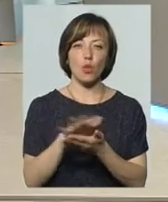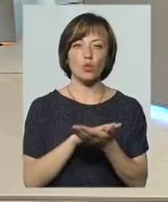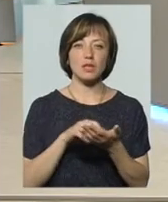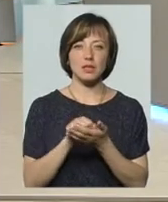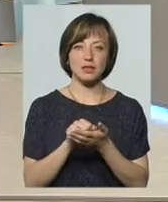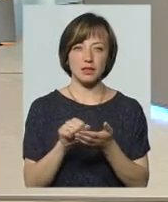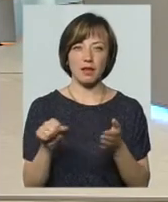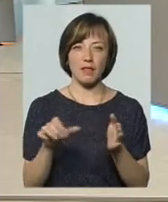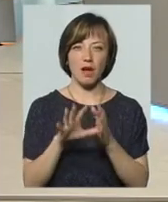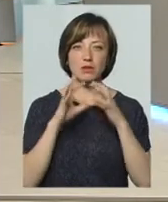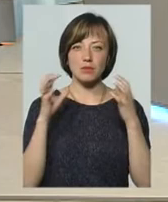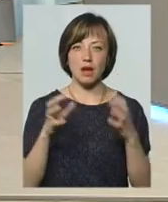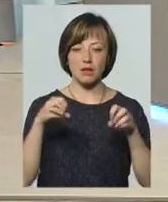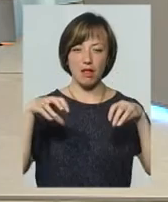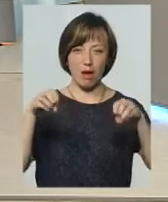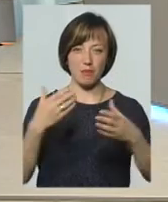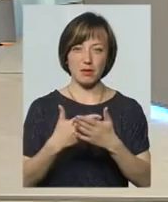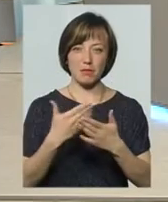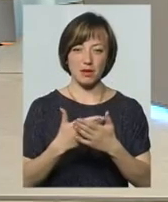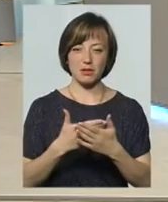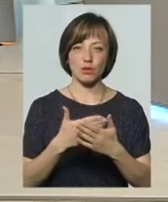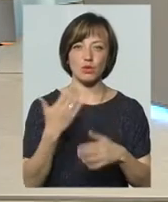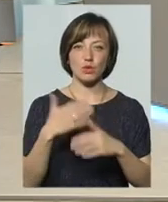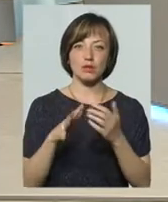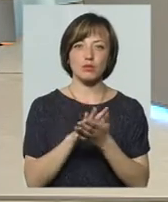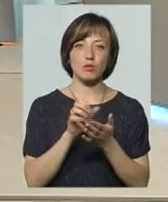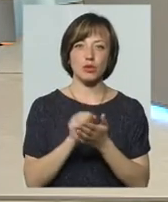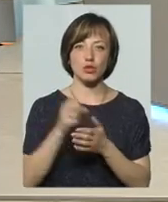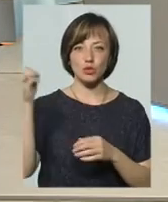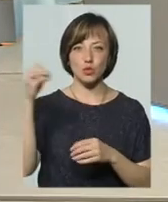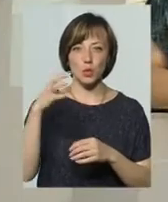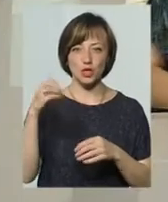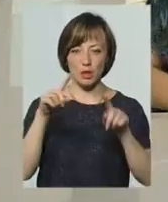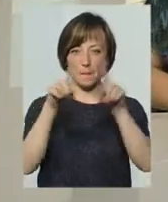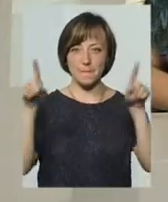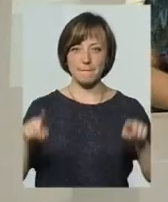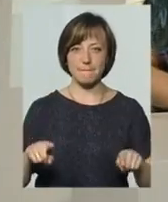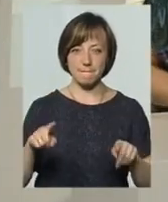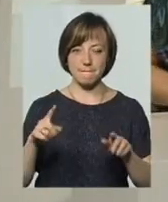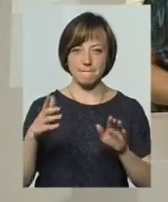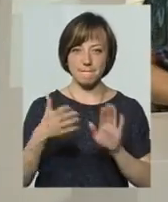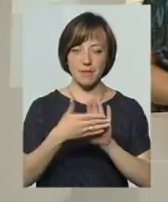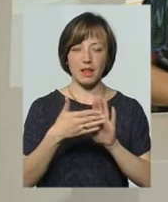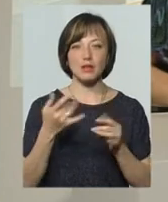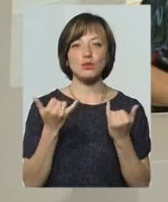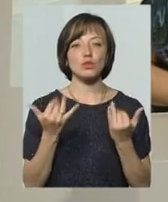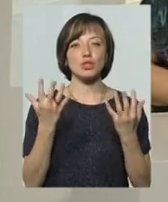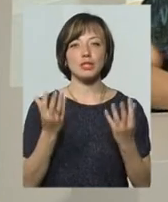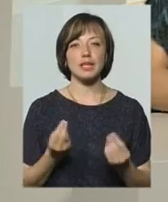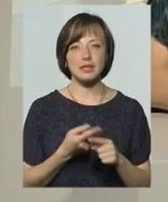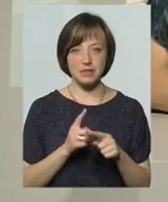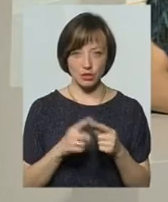самих енергозберігаючих лампочок, відпрацьованих сонячних батарей. На сьогоднішній день